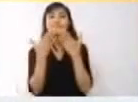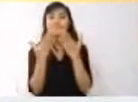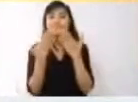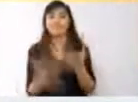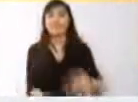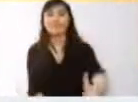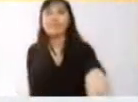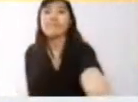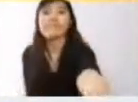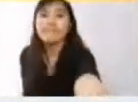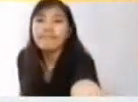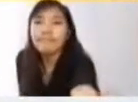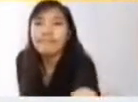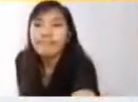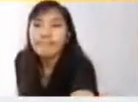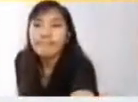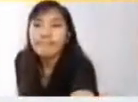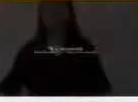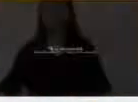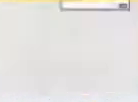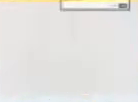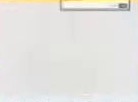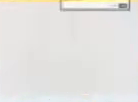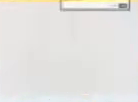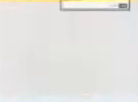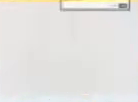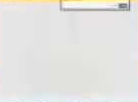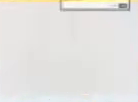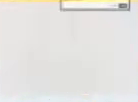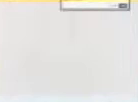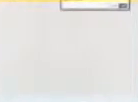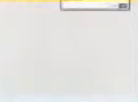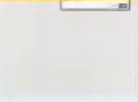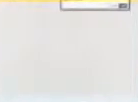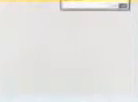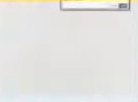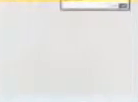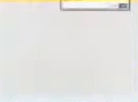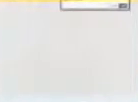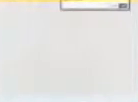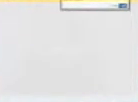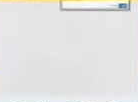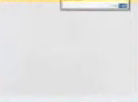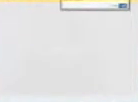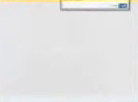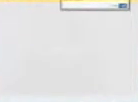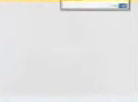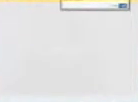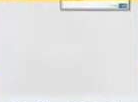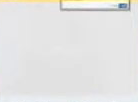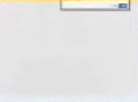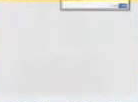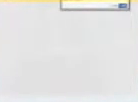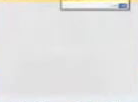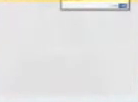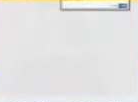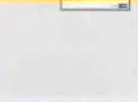ng komunikasyon. Magbabalik po muna ng public thing maya-maya lamang